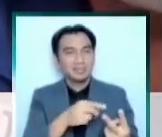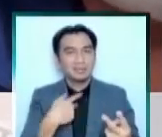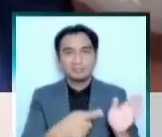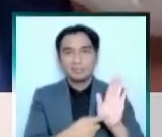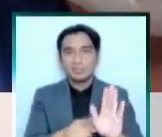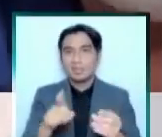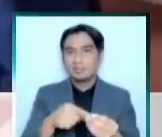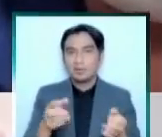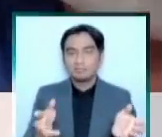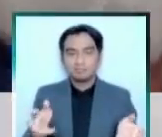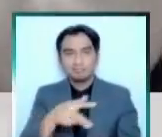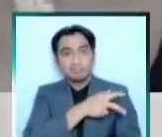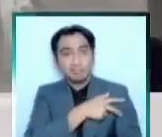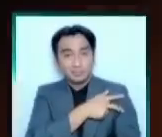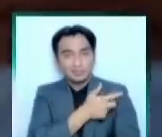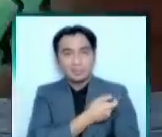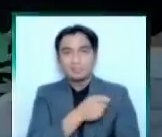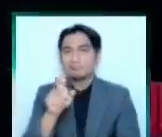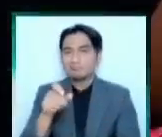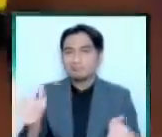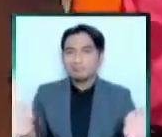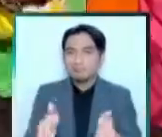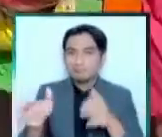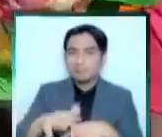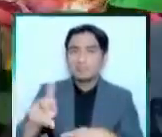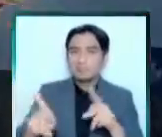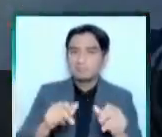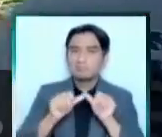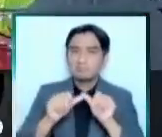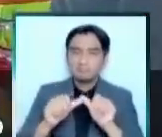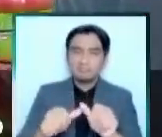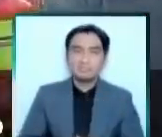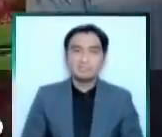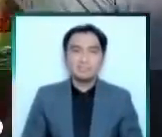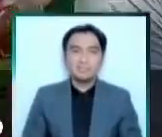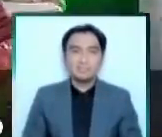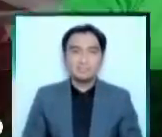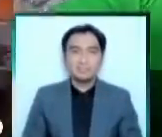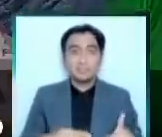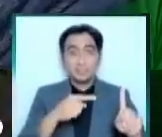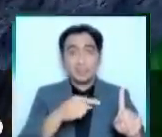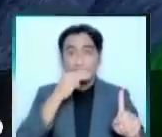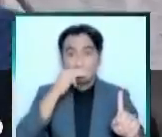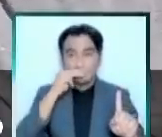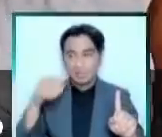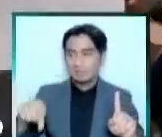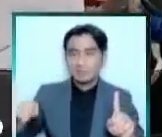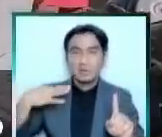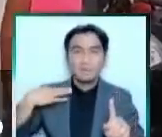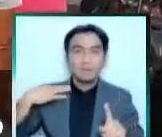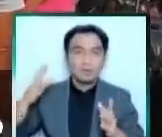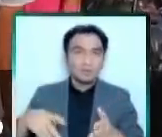wala pang bakuna na magpabakuna na. Inihanda ng volunteers ni Senador Manny Pacquiao ang mga sako ng bigas